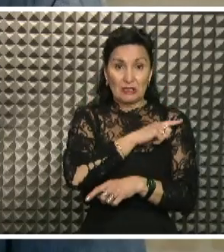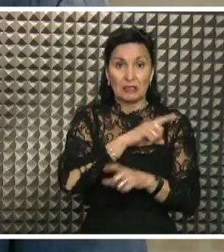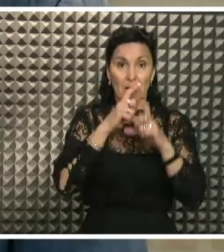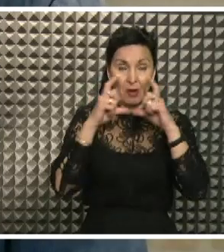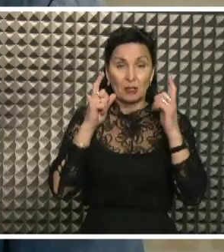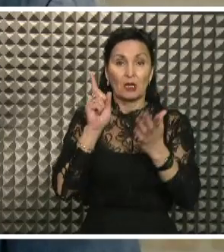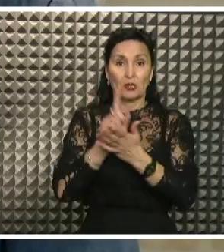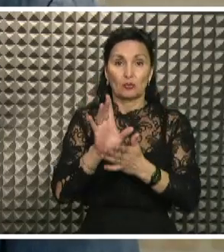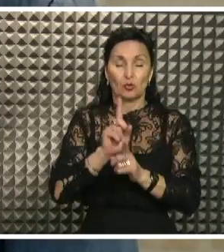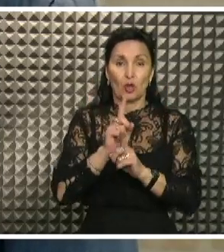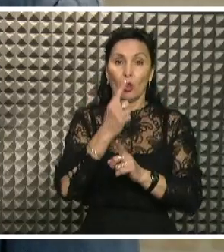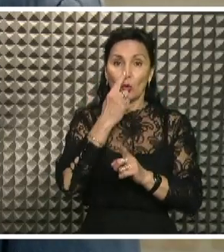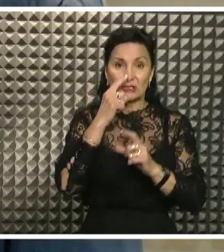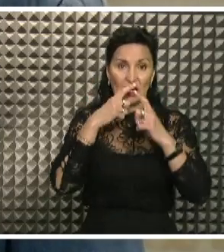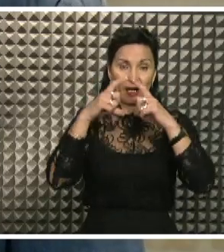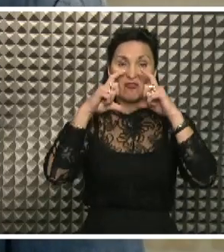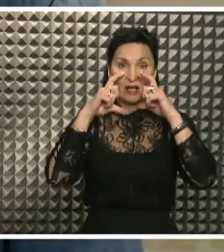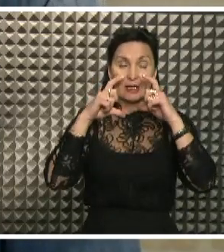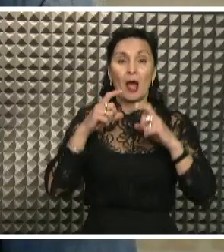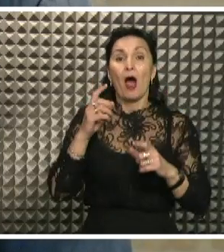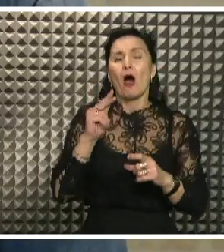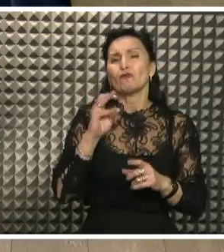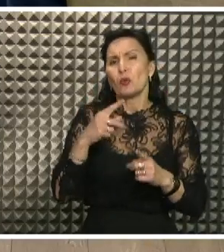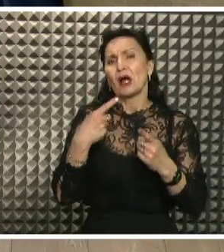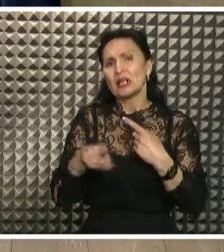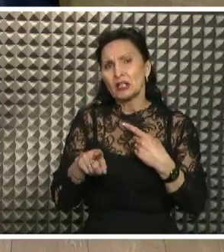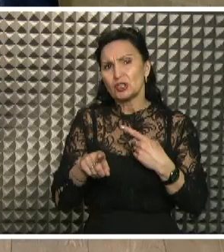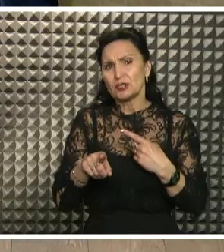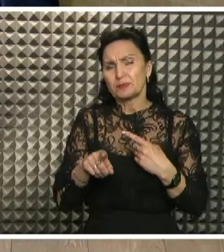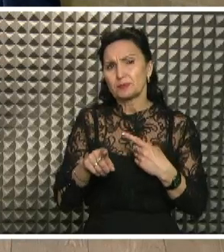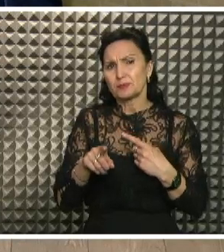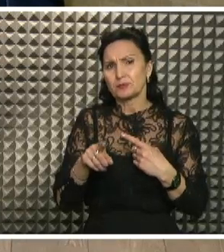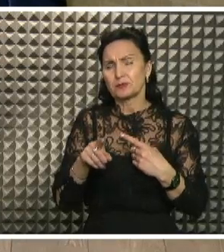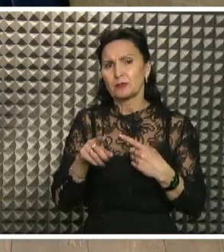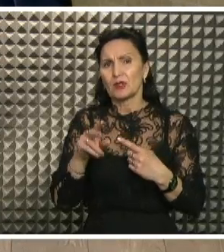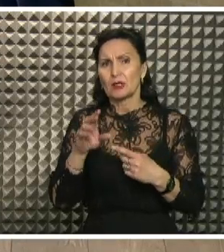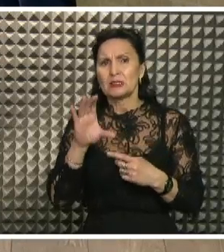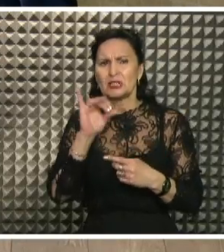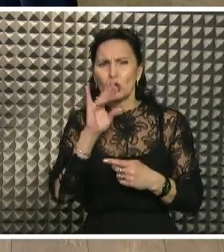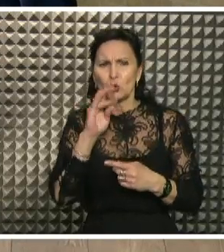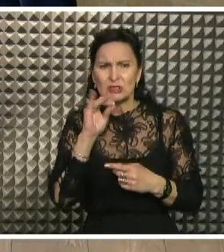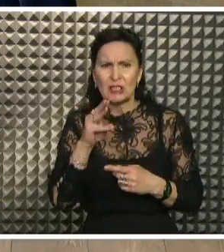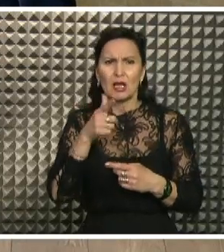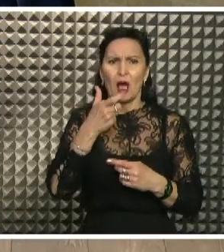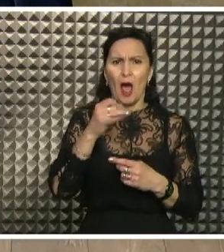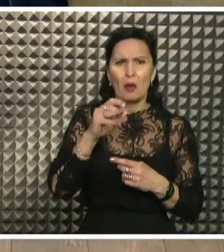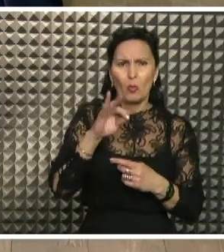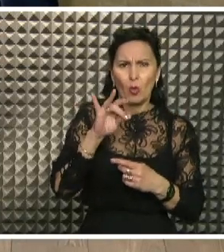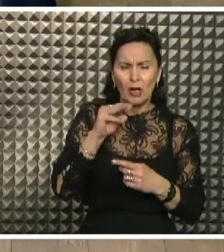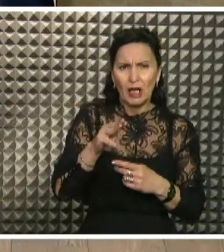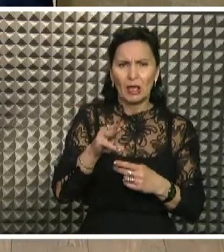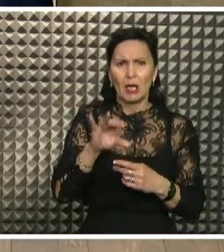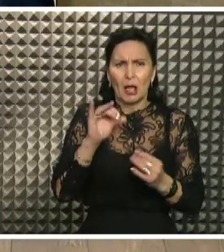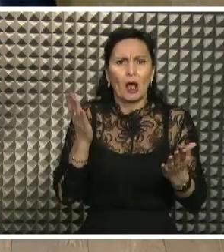виду, то нос-то тоже надо закрывать. А вот в чем отличие, затронули мы, да, ринит, синусит, гайморит, в чем разница?